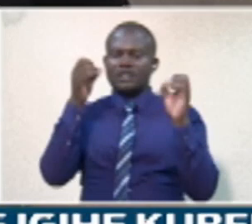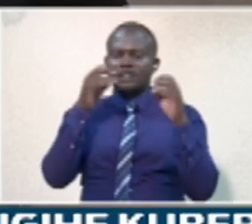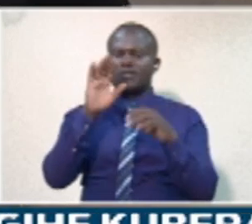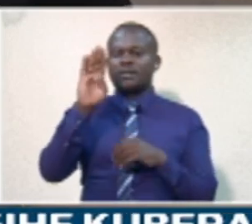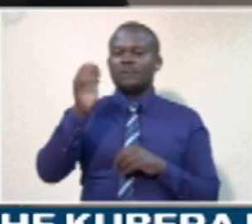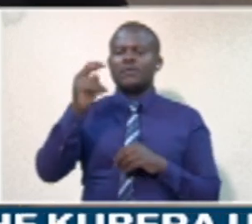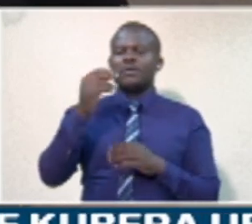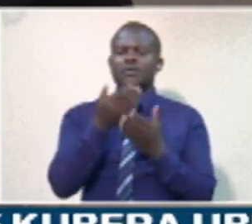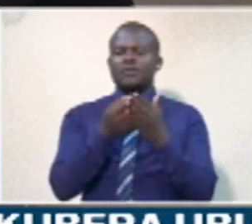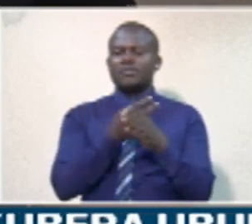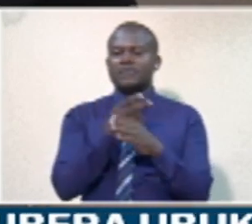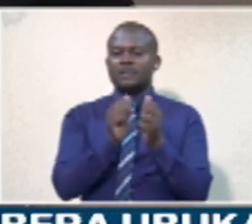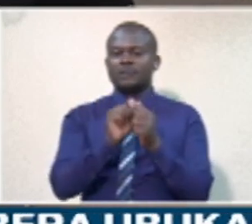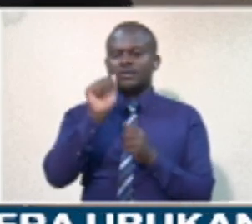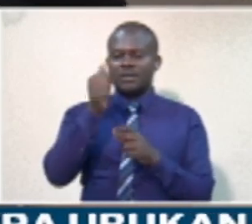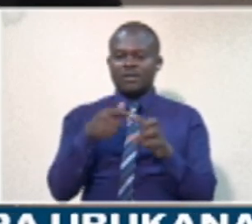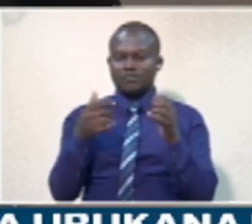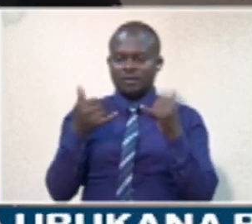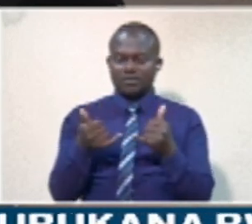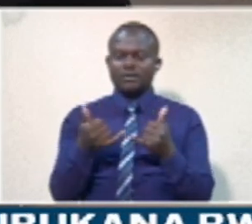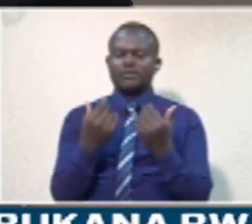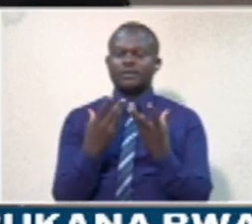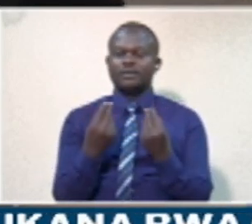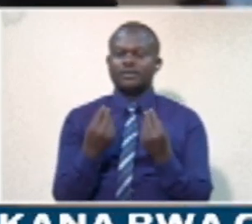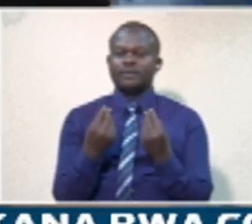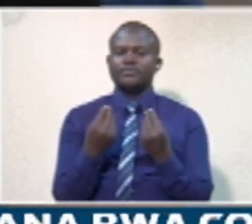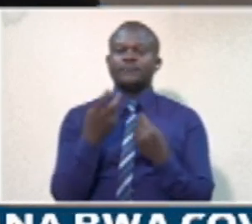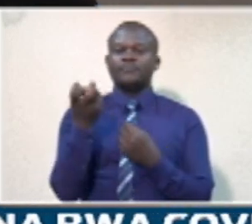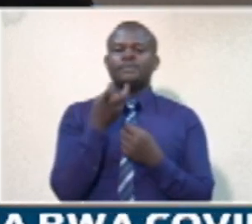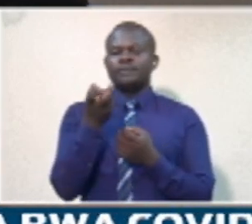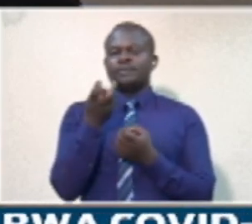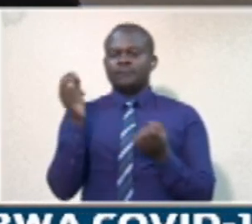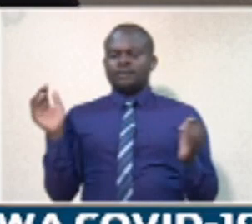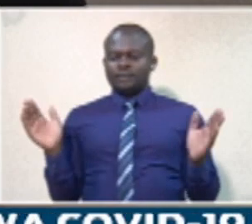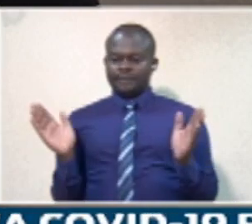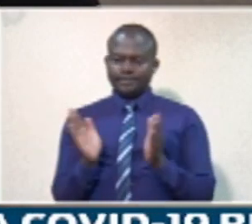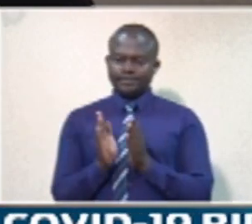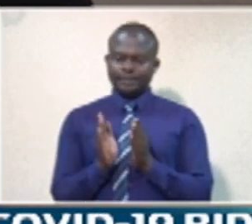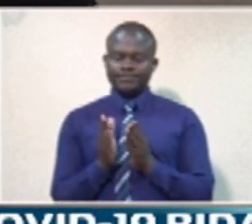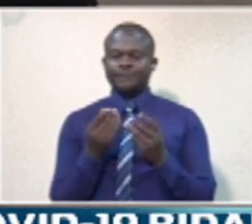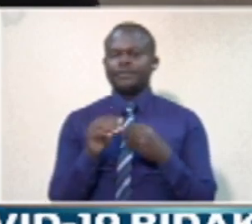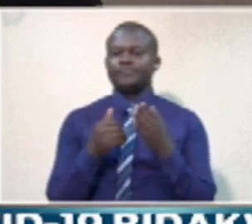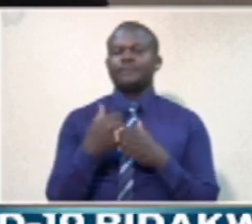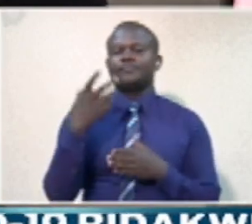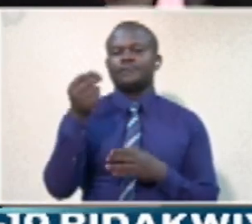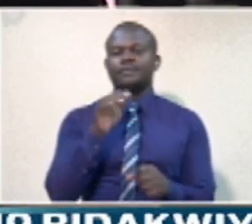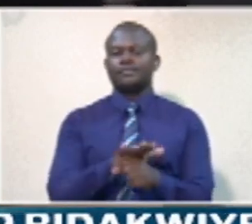Bangui byamfataga amasaha 15 ariko ubu biranyoroheye ingendo zibaye ngufi biranoroshye kuba nagenda